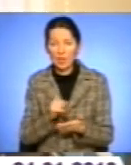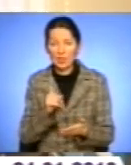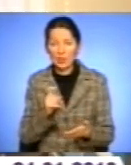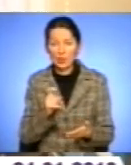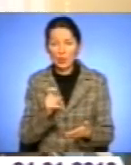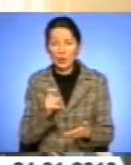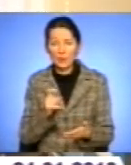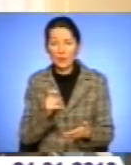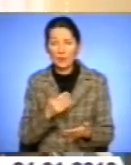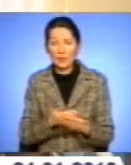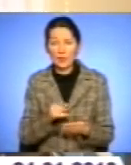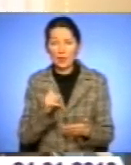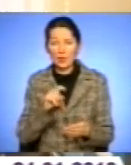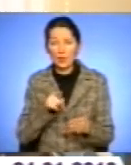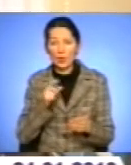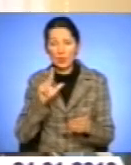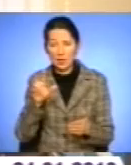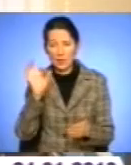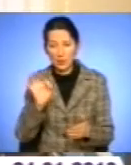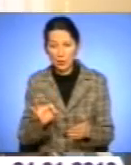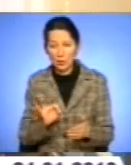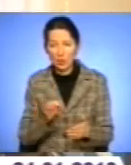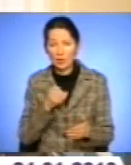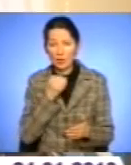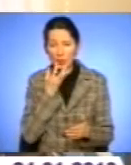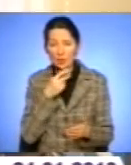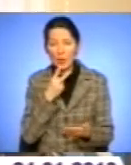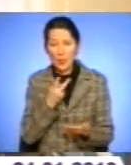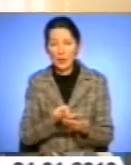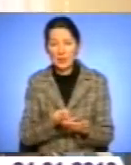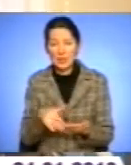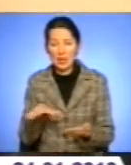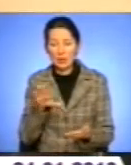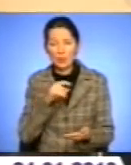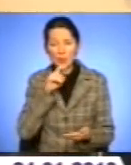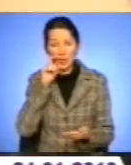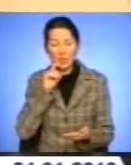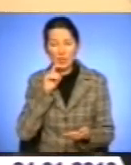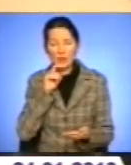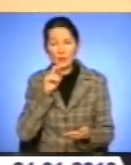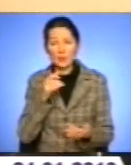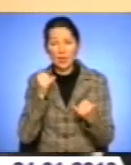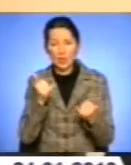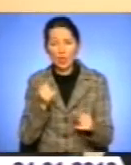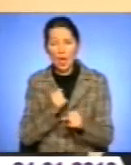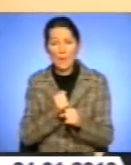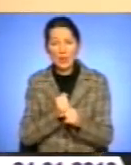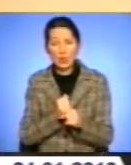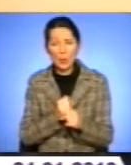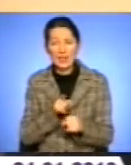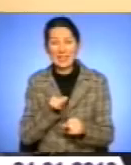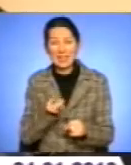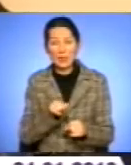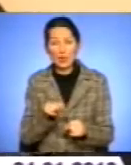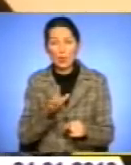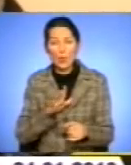Ну, багато можна було би говорити про напрямки, я собі тут отнотував. В принципі, плани виконали